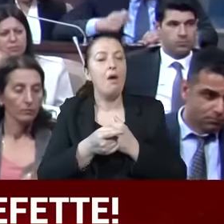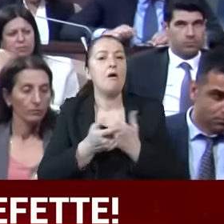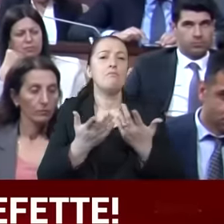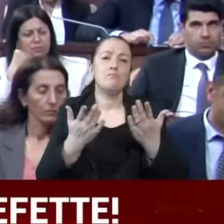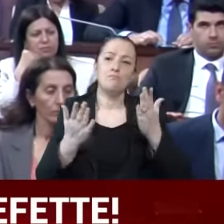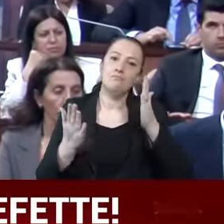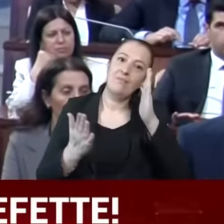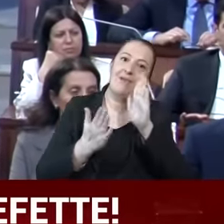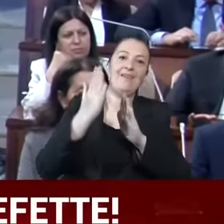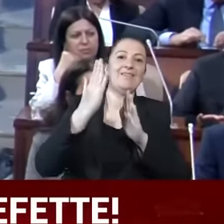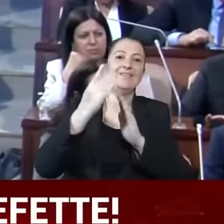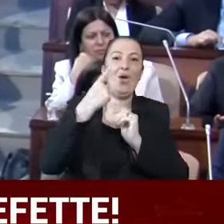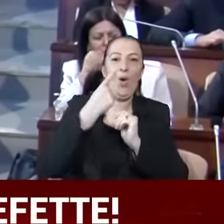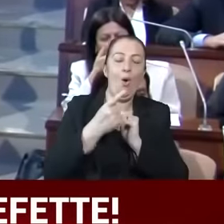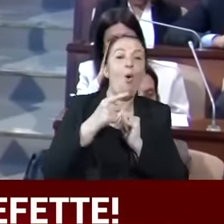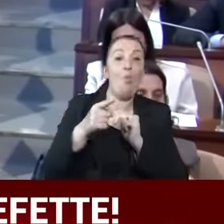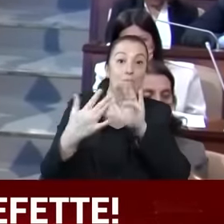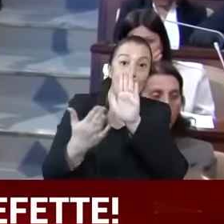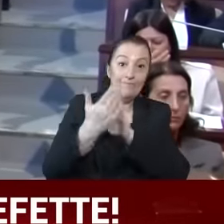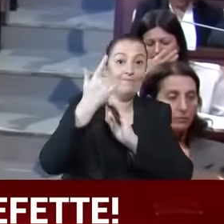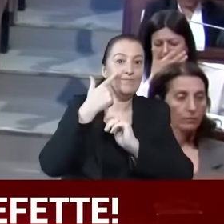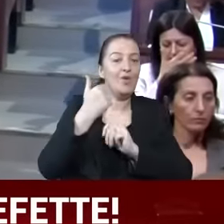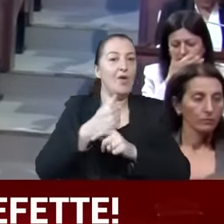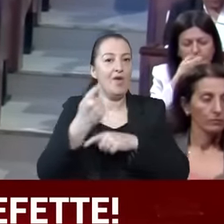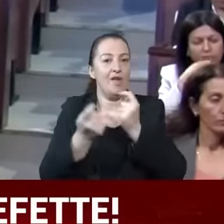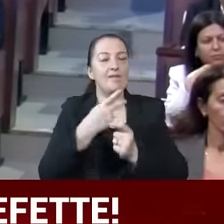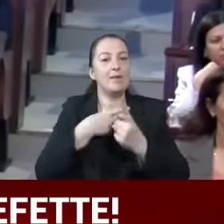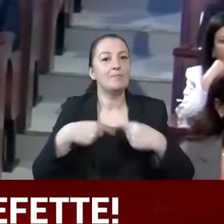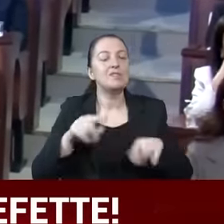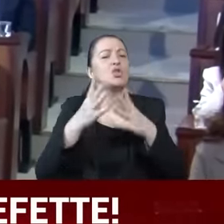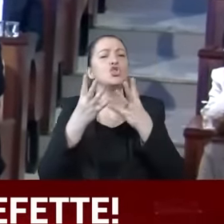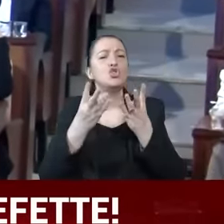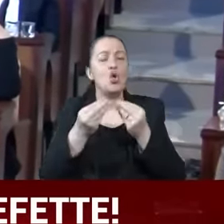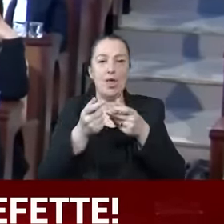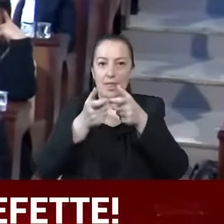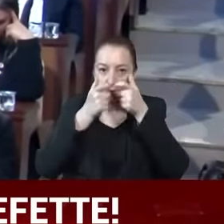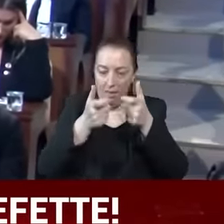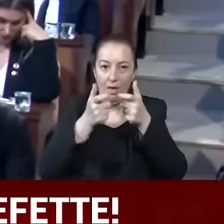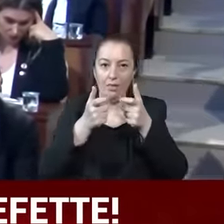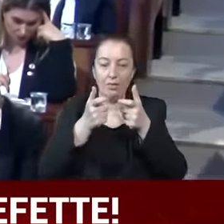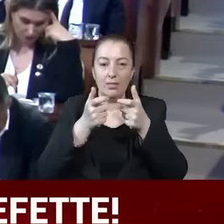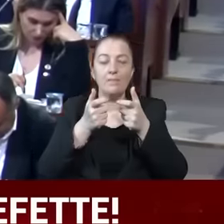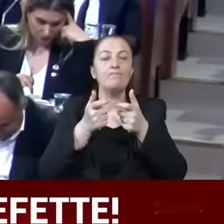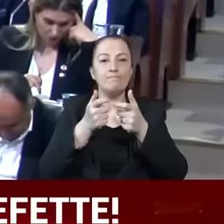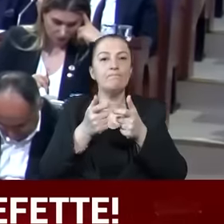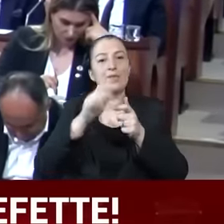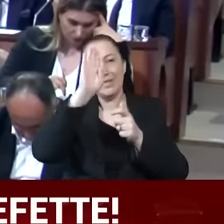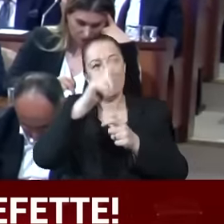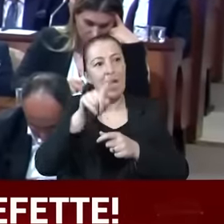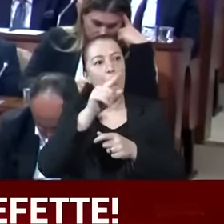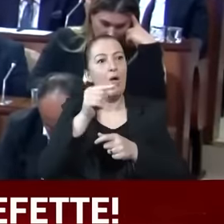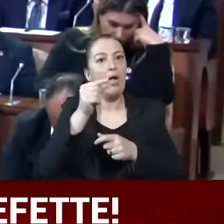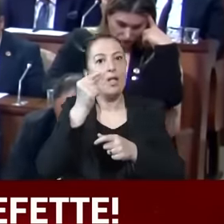muhalefet görevi verdi bu muhalefet görevini Biz çok dikkatli bir şekilde İstanbul halkının